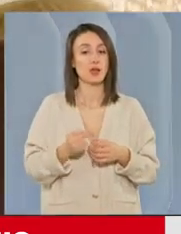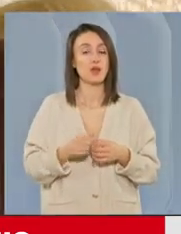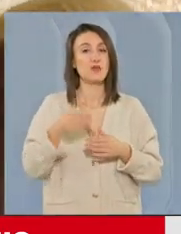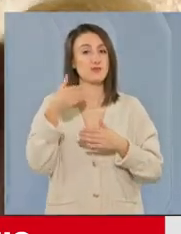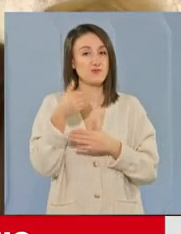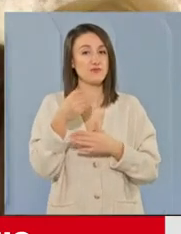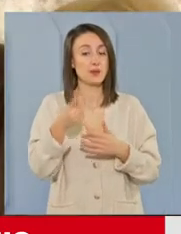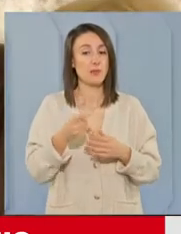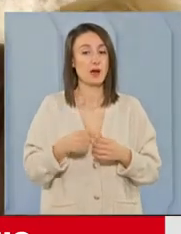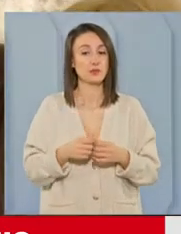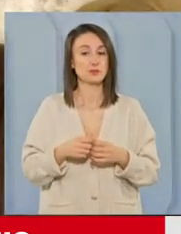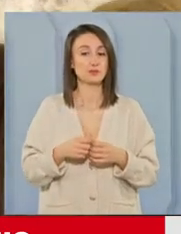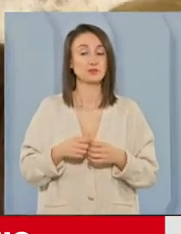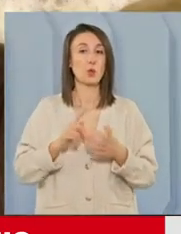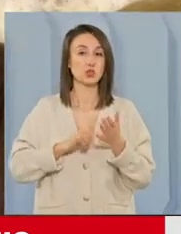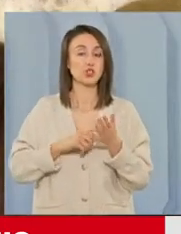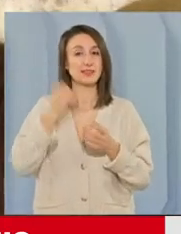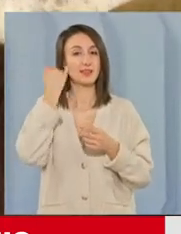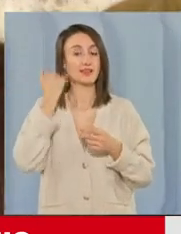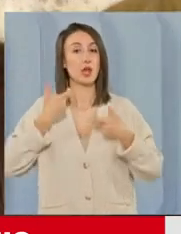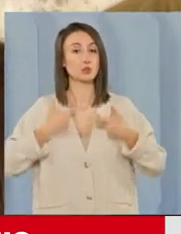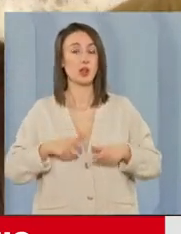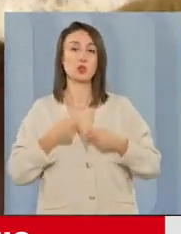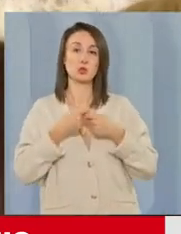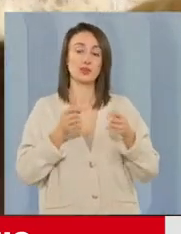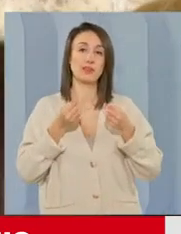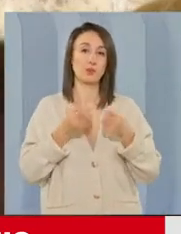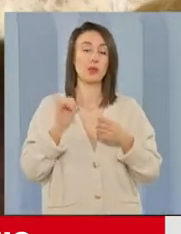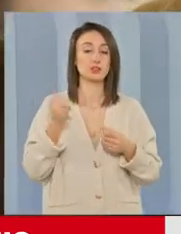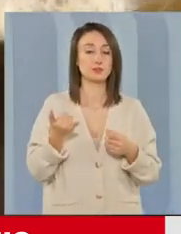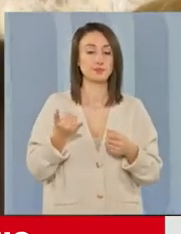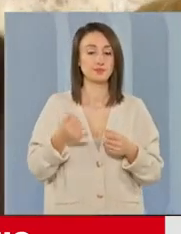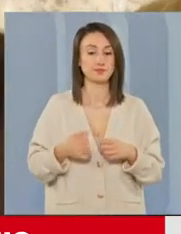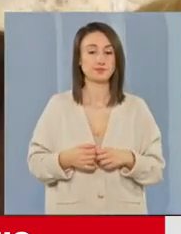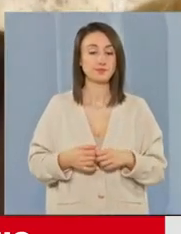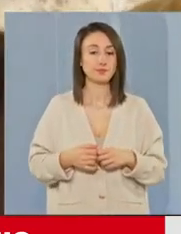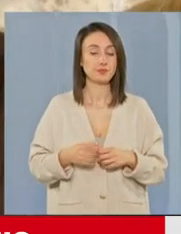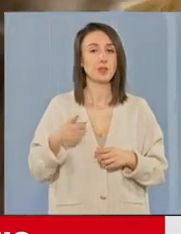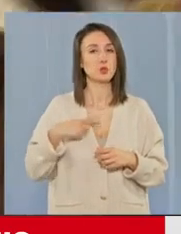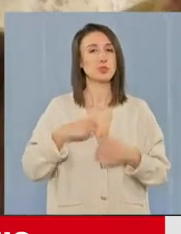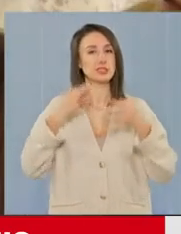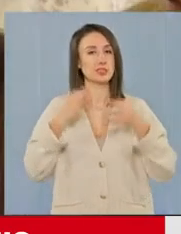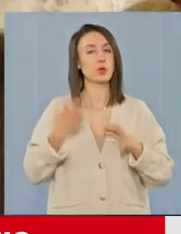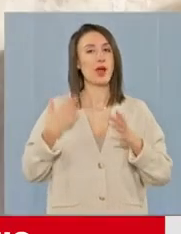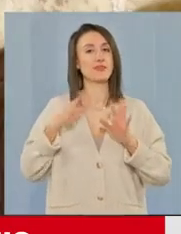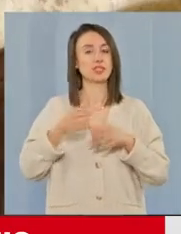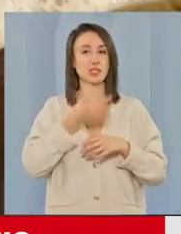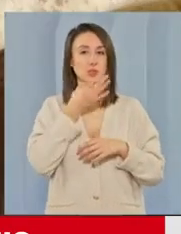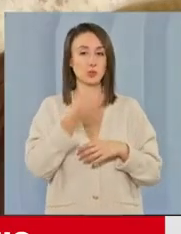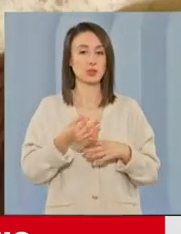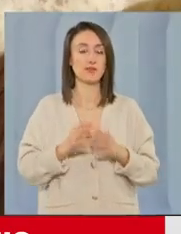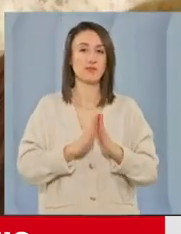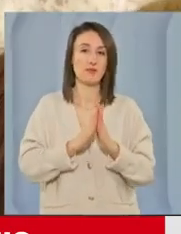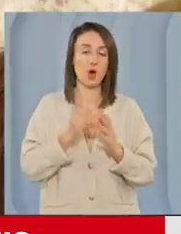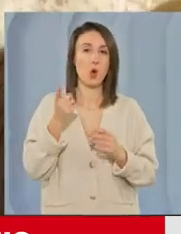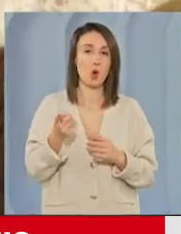am, o să cer secretarului general toate informațiile și sunt perconvins că veți avea răspunsul. Este